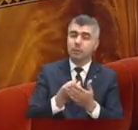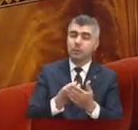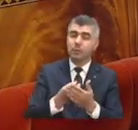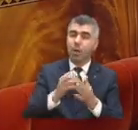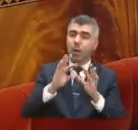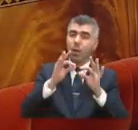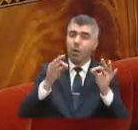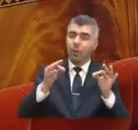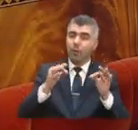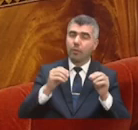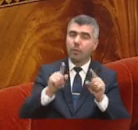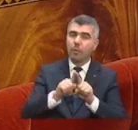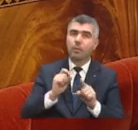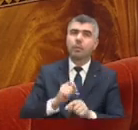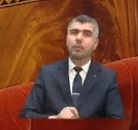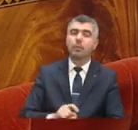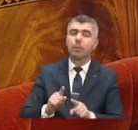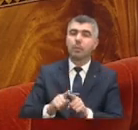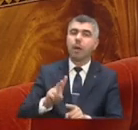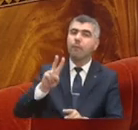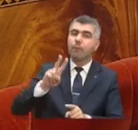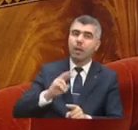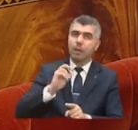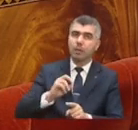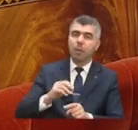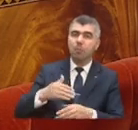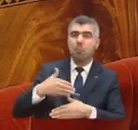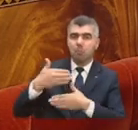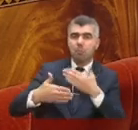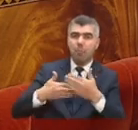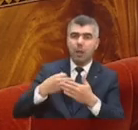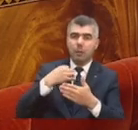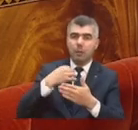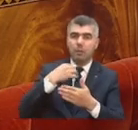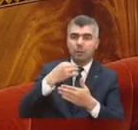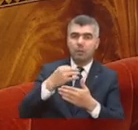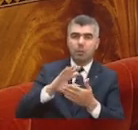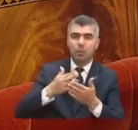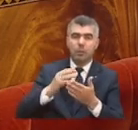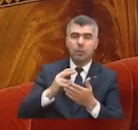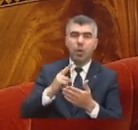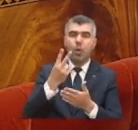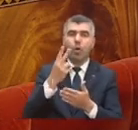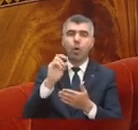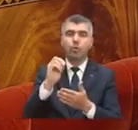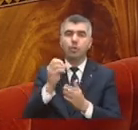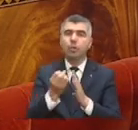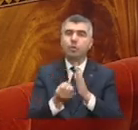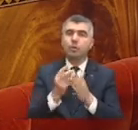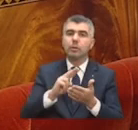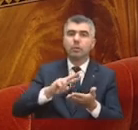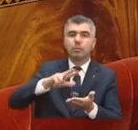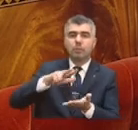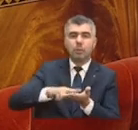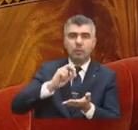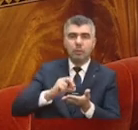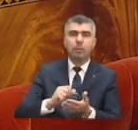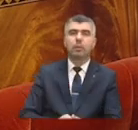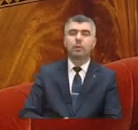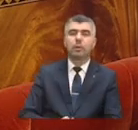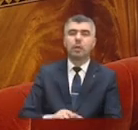المعطيات اللي قدمت لك السيد نائب هي المعطيات الرسميه، وبعد قليل سوف يتم البت في حوالي 20 مقترح قانون، بمعنى غنوصلوا للنسبه